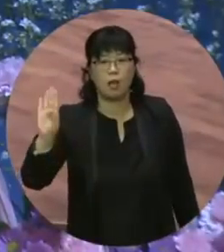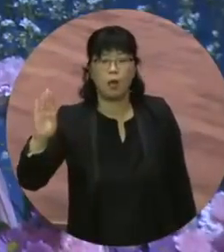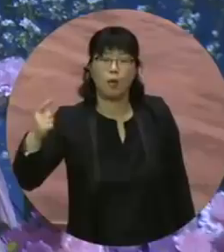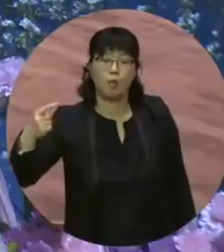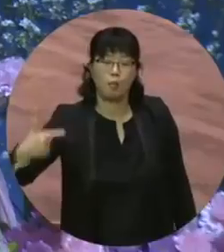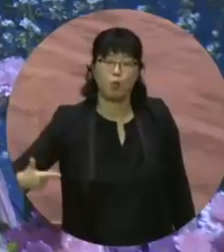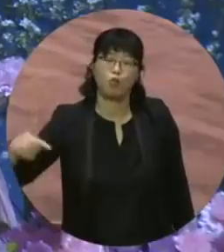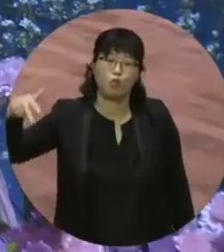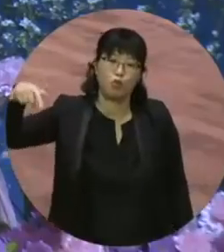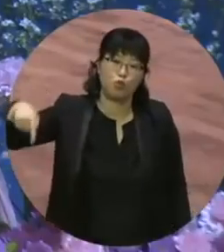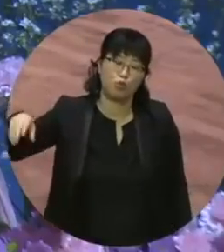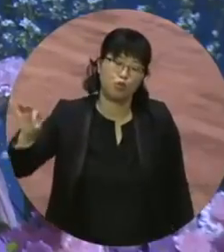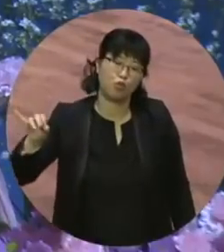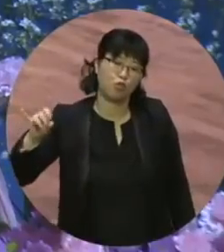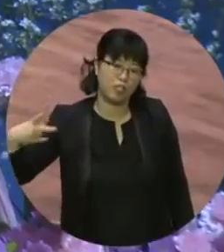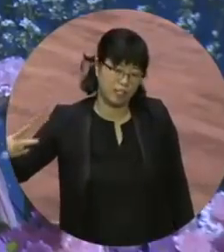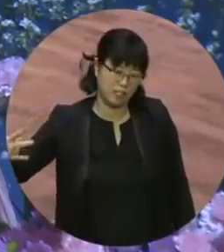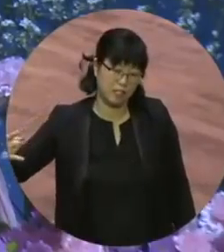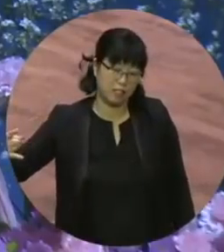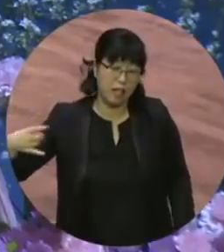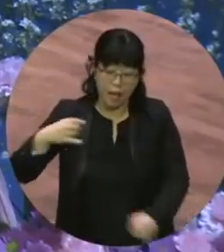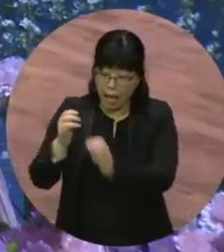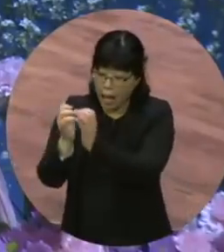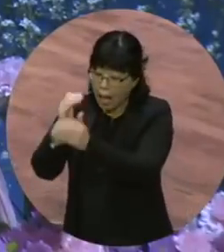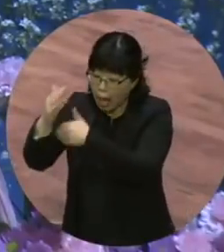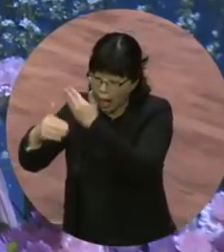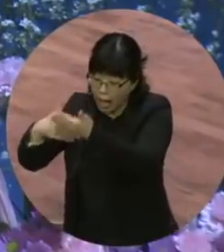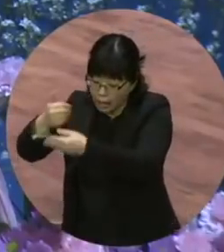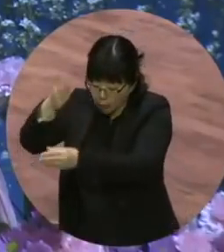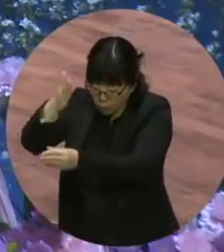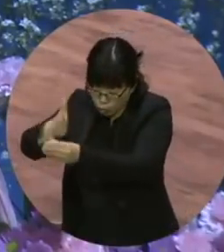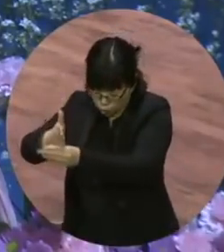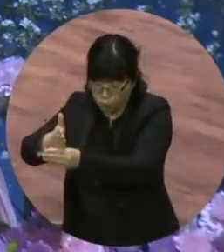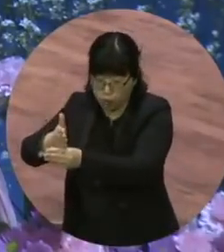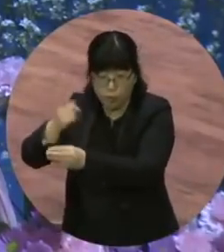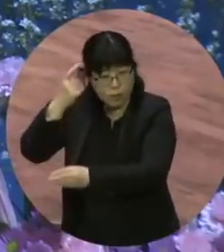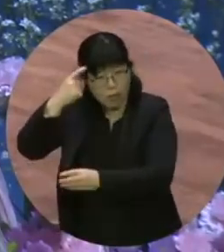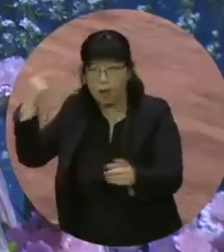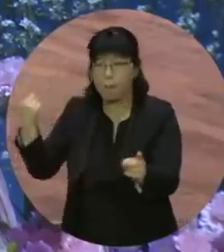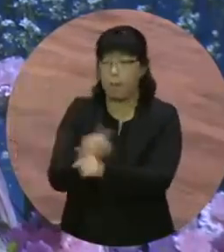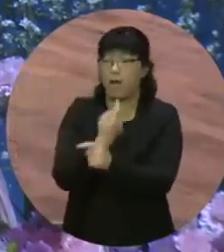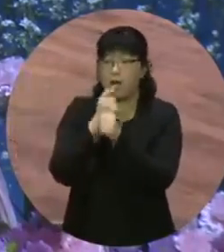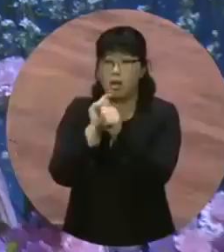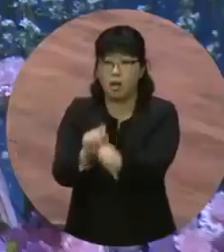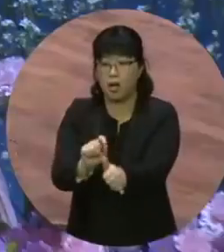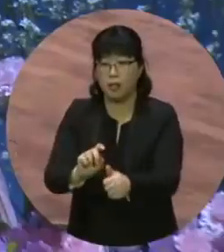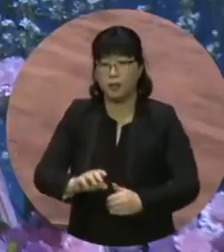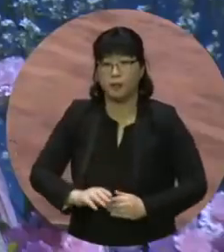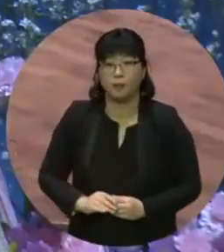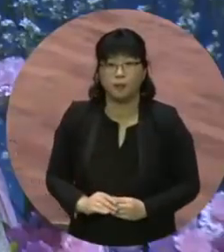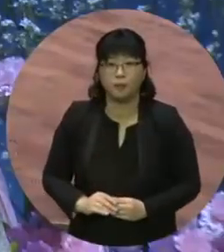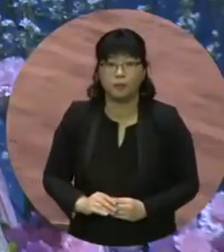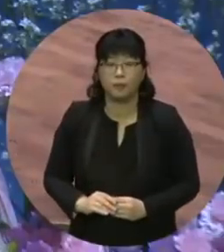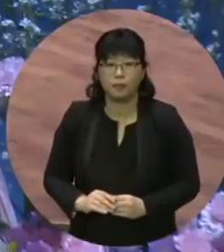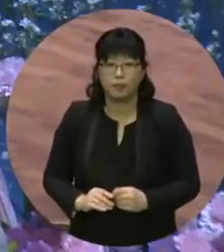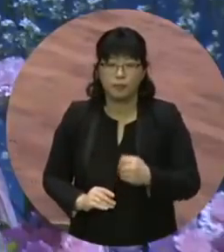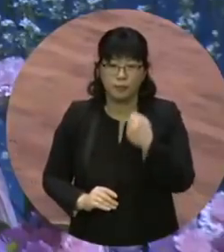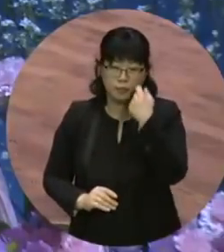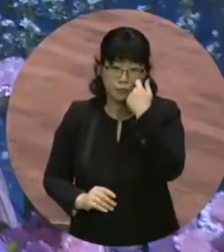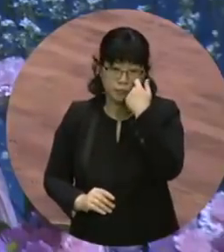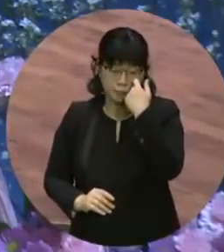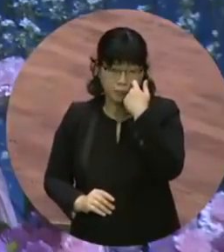우리가 전능하다는 말을 할 때는요, 불가능이 없으신 하나님의 무한하신 능력을 떠올립니다.